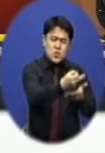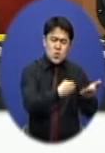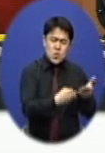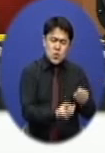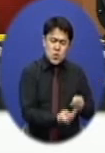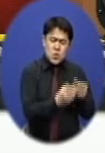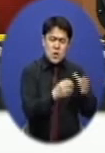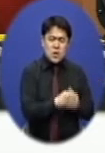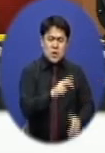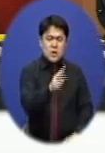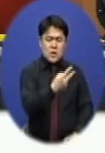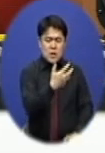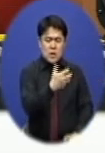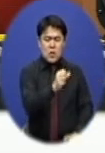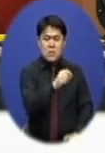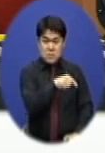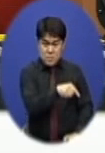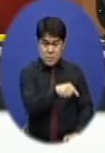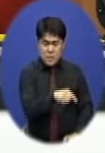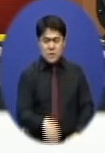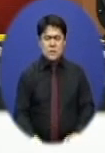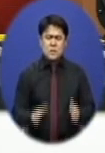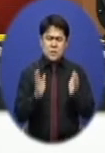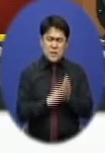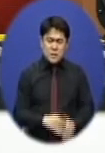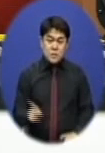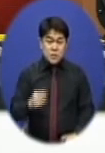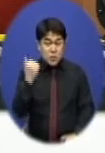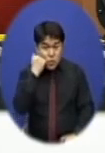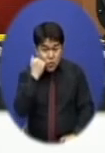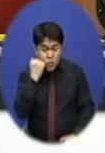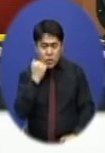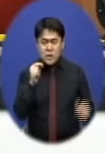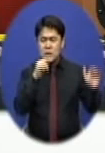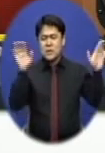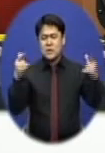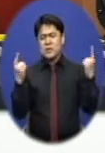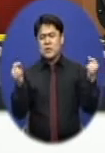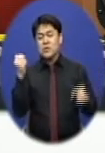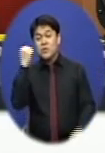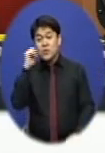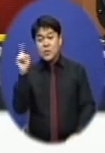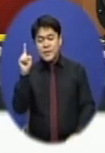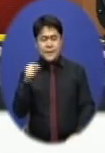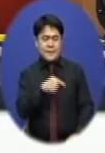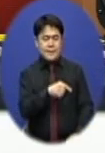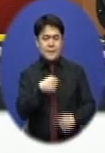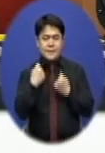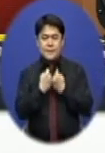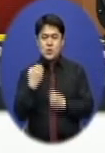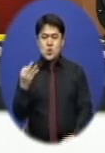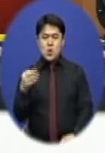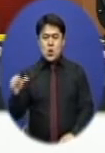285만 원이었습니다. 야, 그래서 이효정 씨 또 어떤 숨어 있는 천사, 봉사하는 천사가 개인